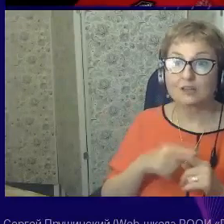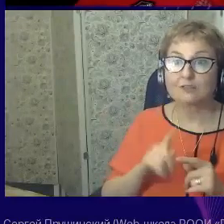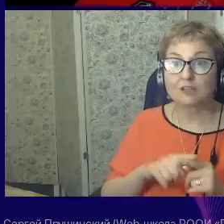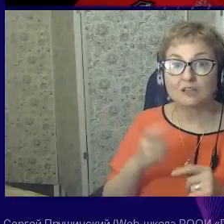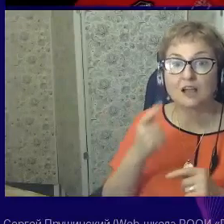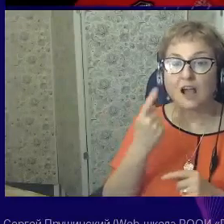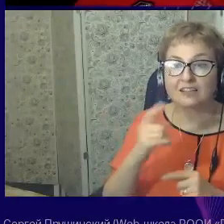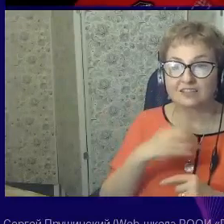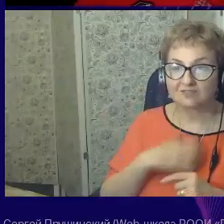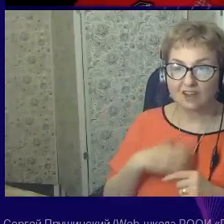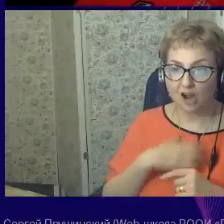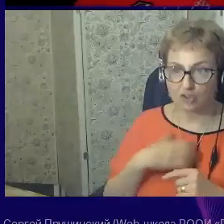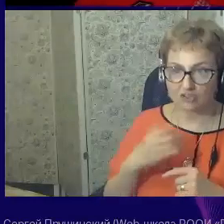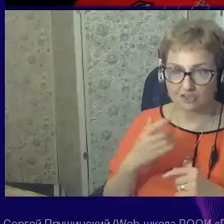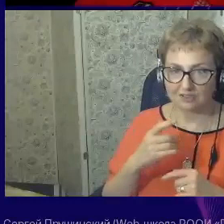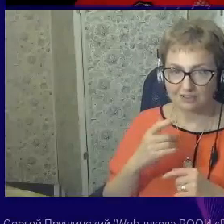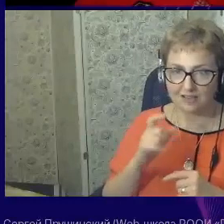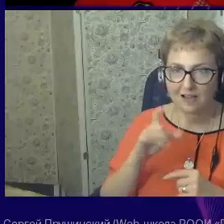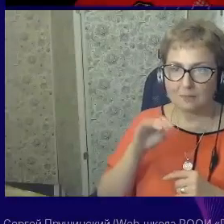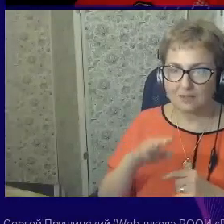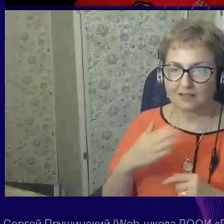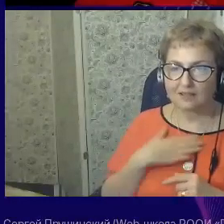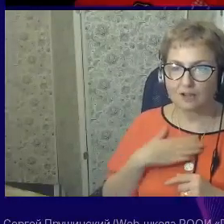элементов нашей работы.